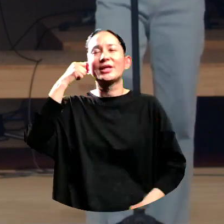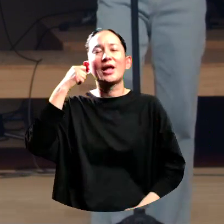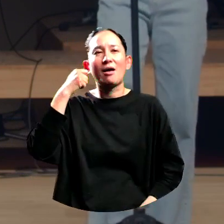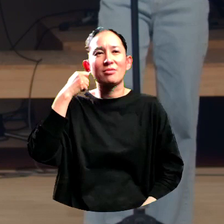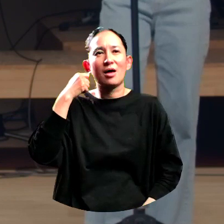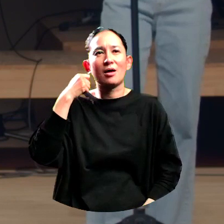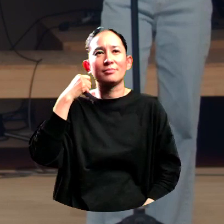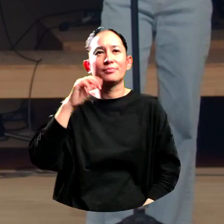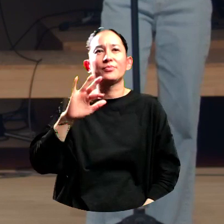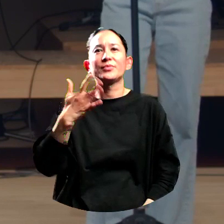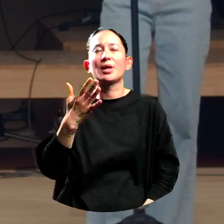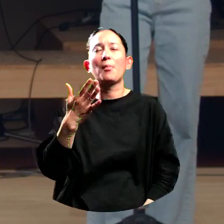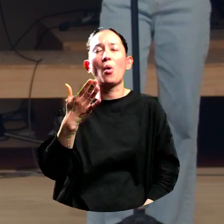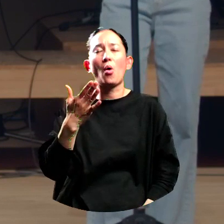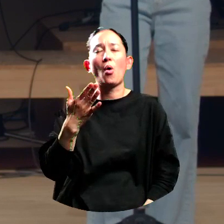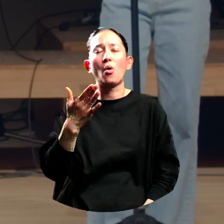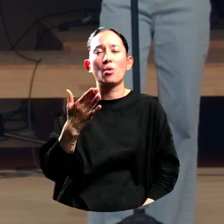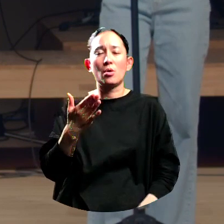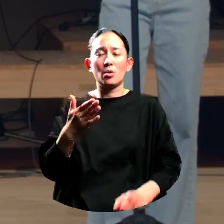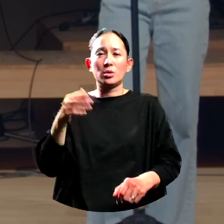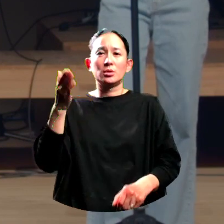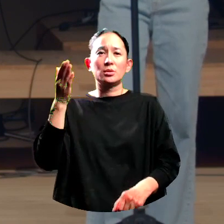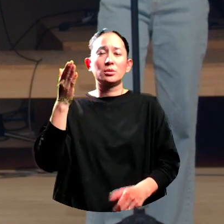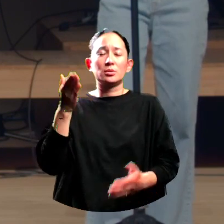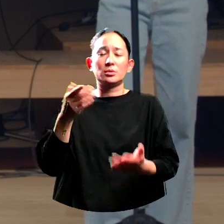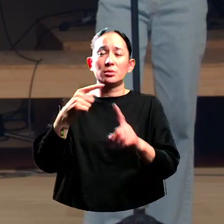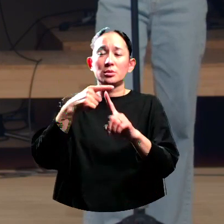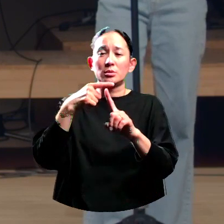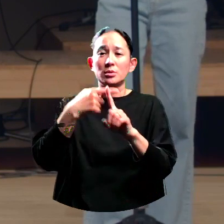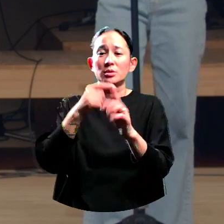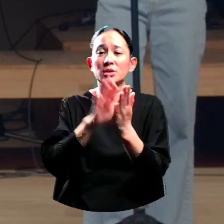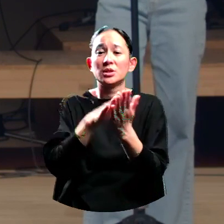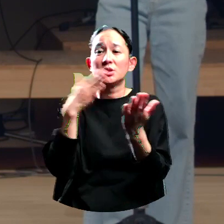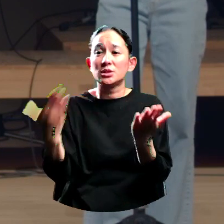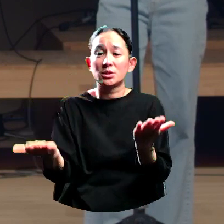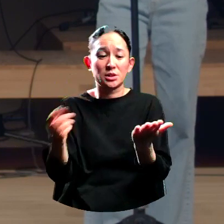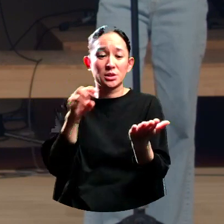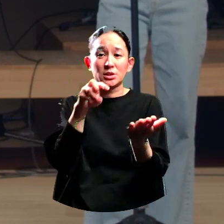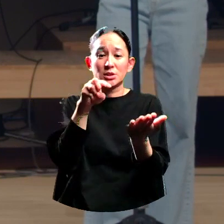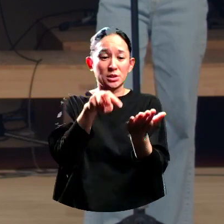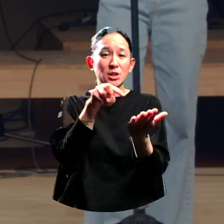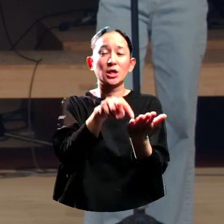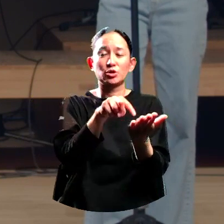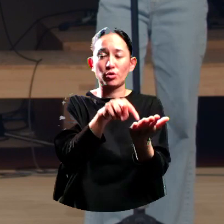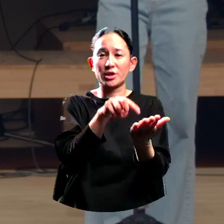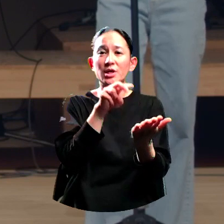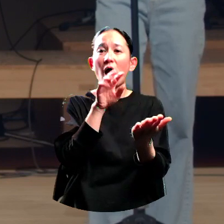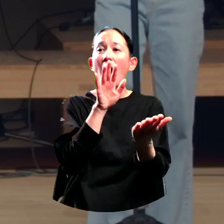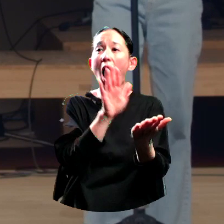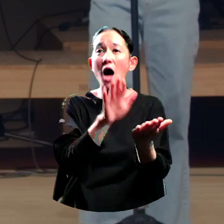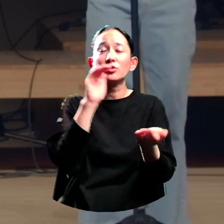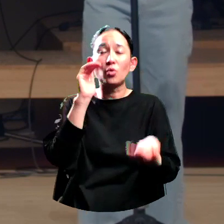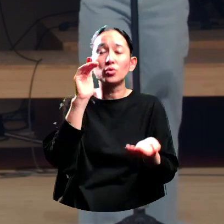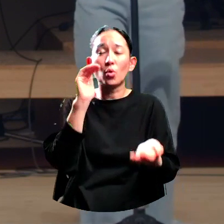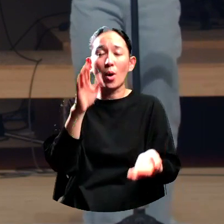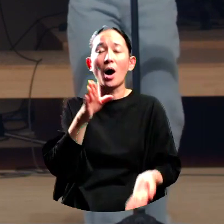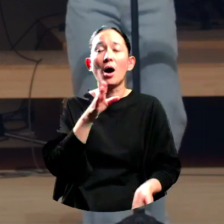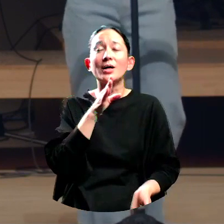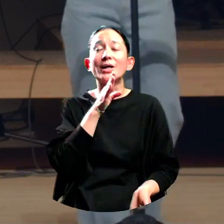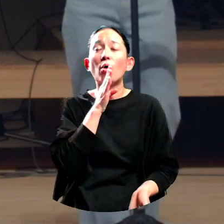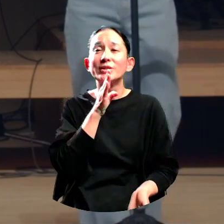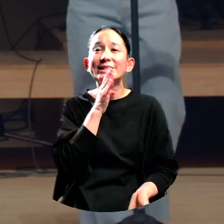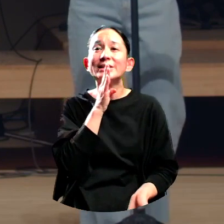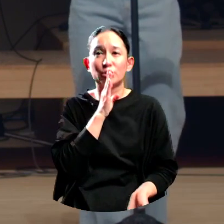さっきも言った通り、聖書に書かれていることはフィクションでも小説でもおとぎ話でもない歴史的事実です。 But like I